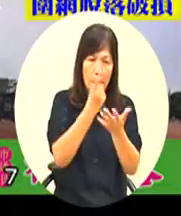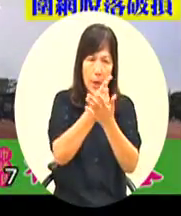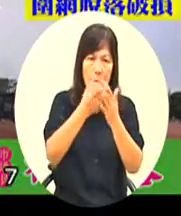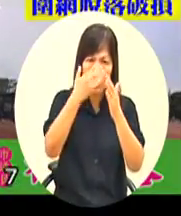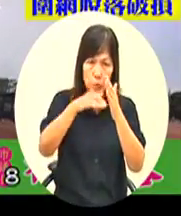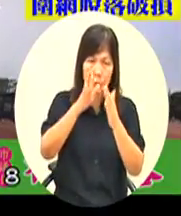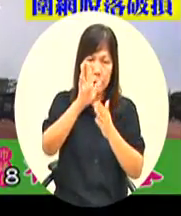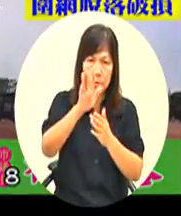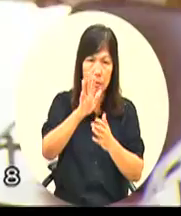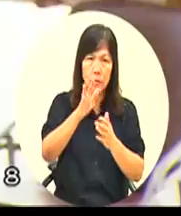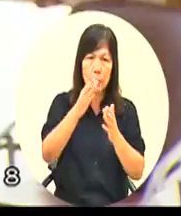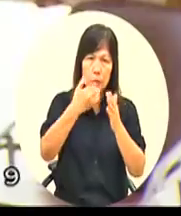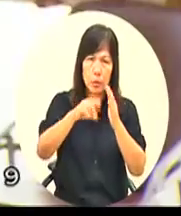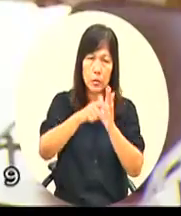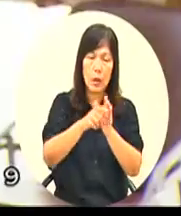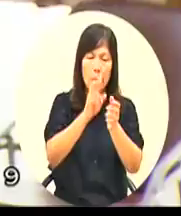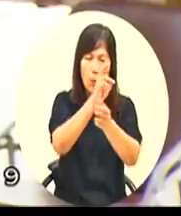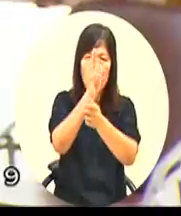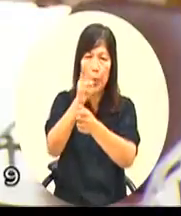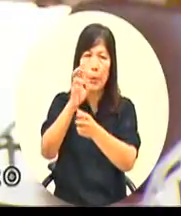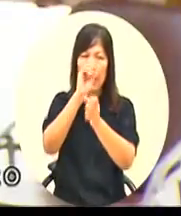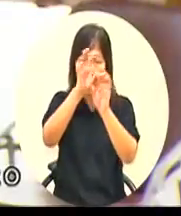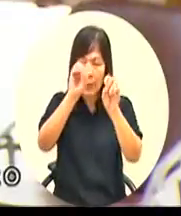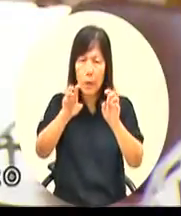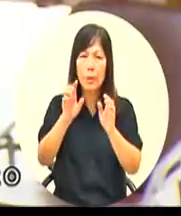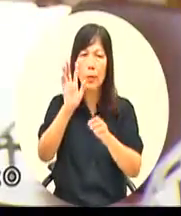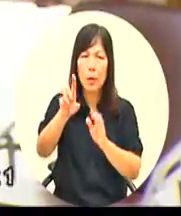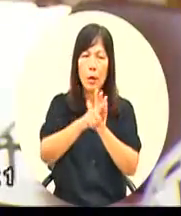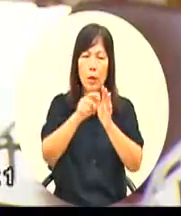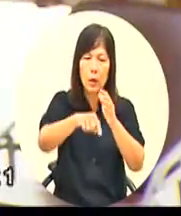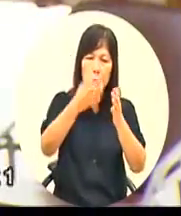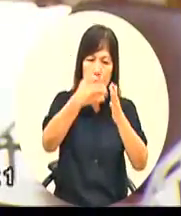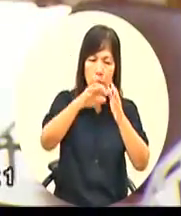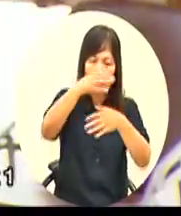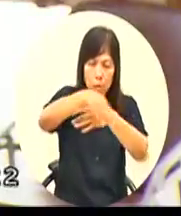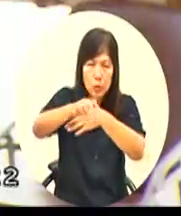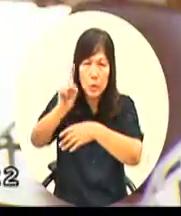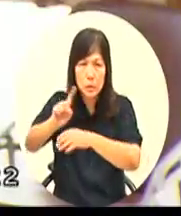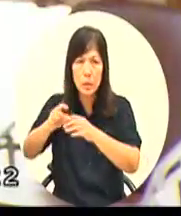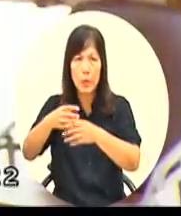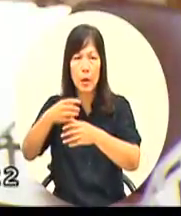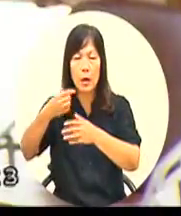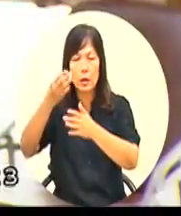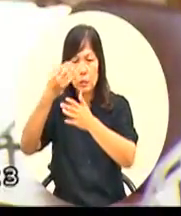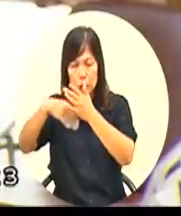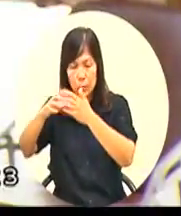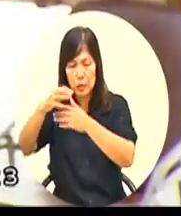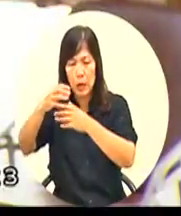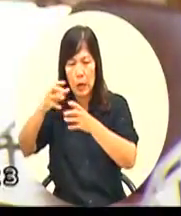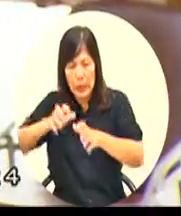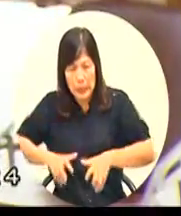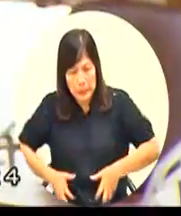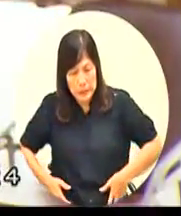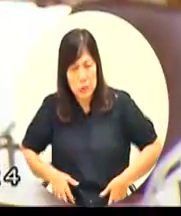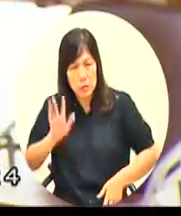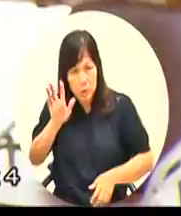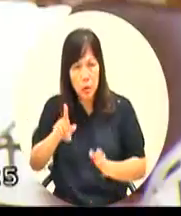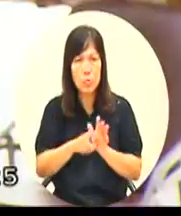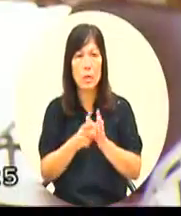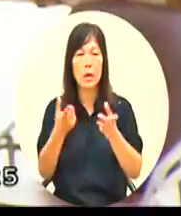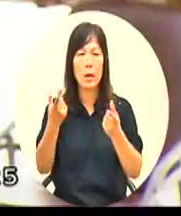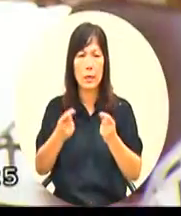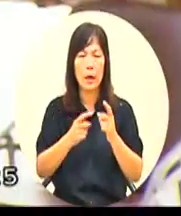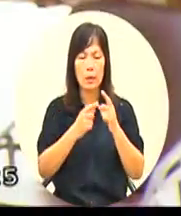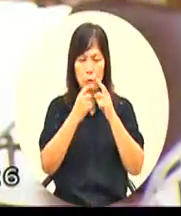校你们都会知会，因对一间学校有欠什么啊，对一个比较紧急的啊，你们都会去